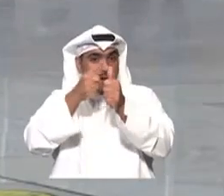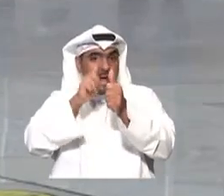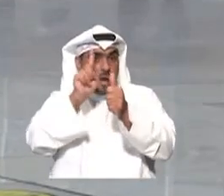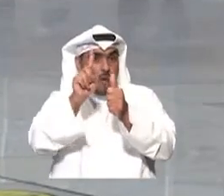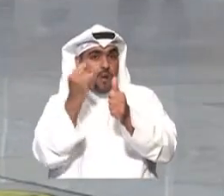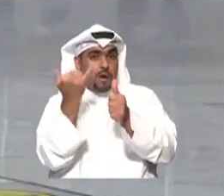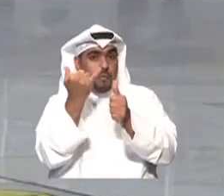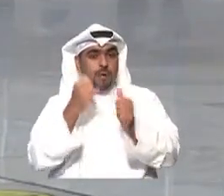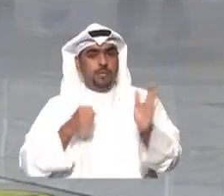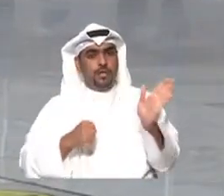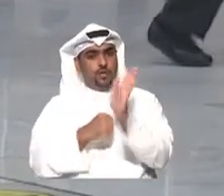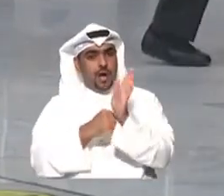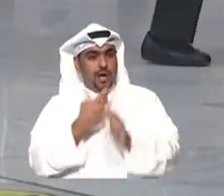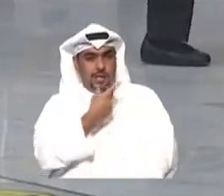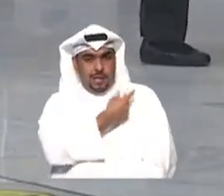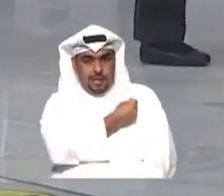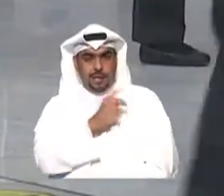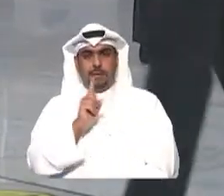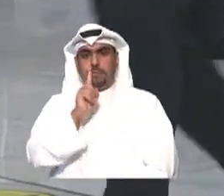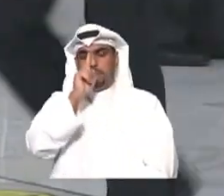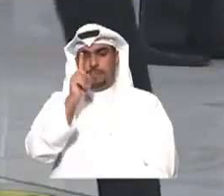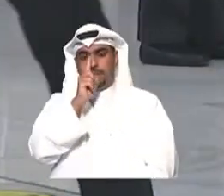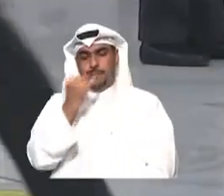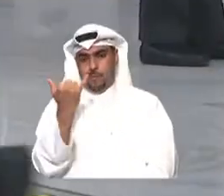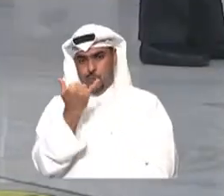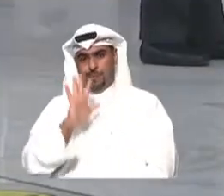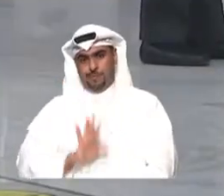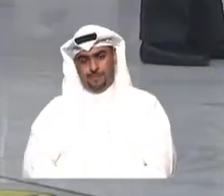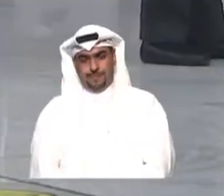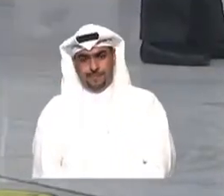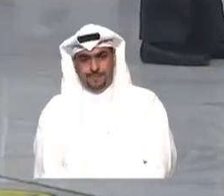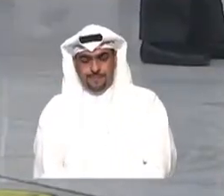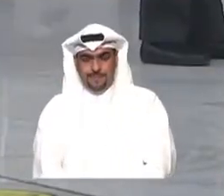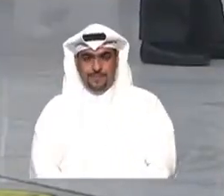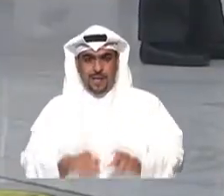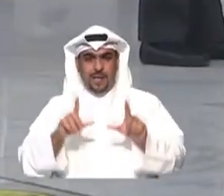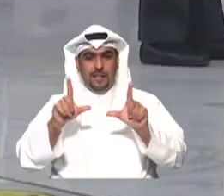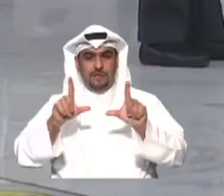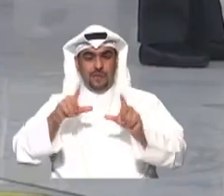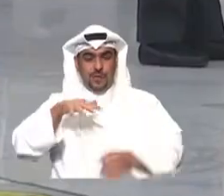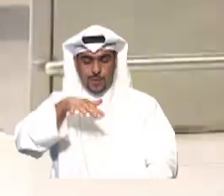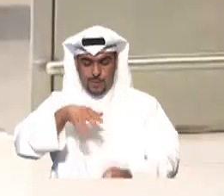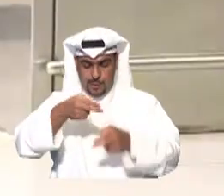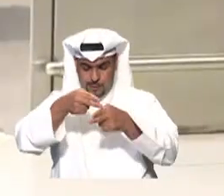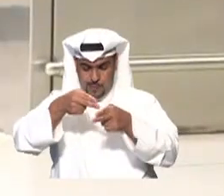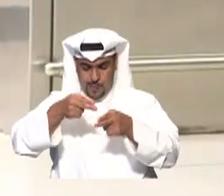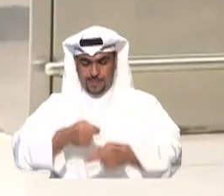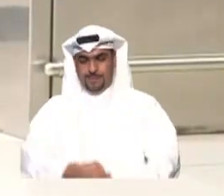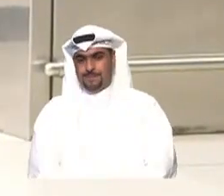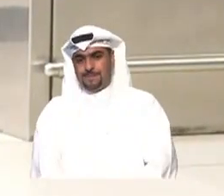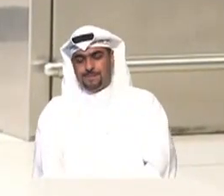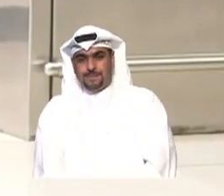ويتم تطبيقها بمطار الكويت الدولي. يوسف صفر، تلفزيون دولة الكويت.